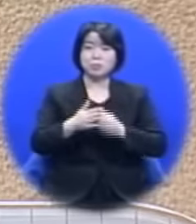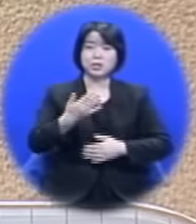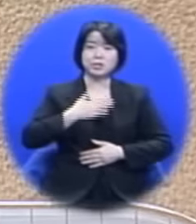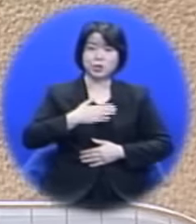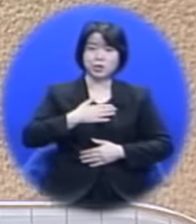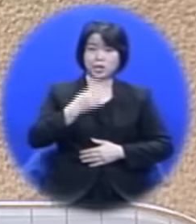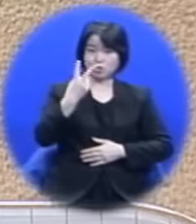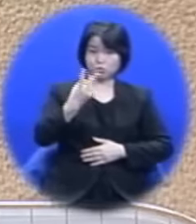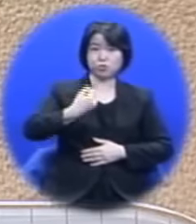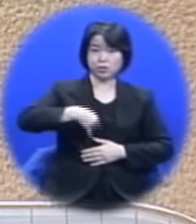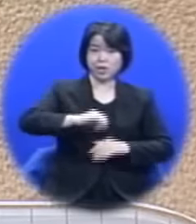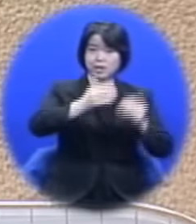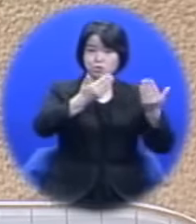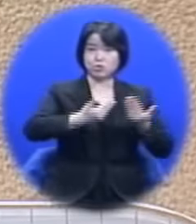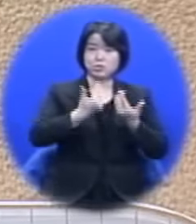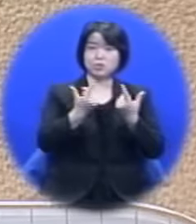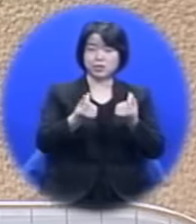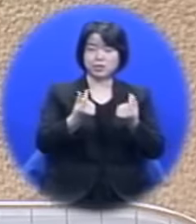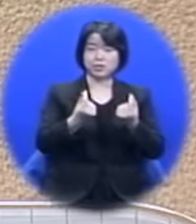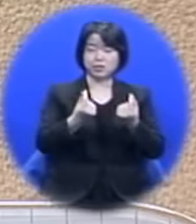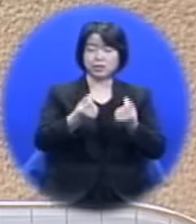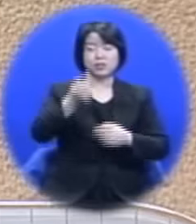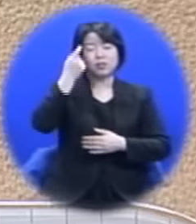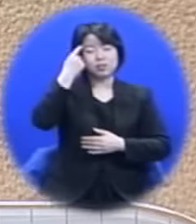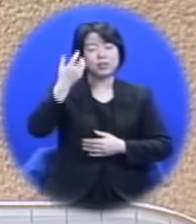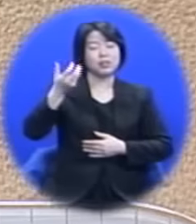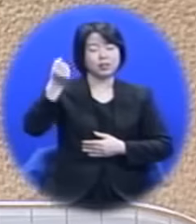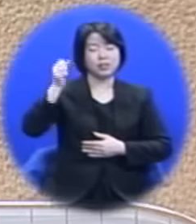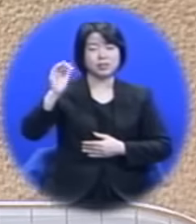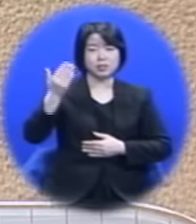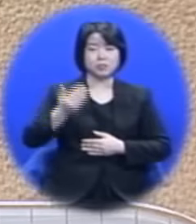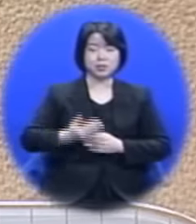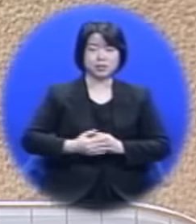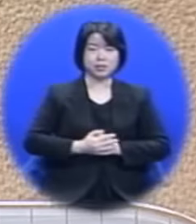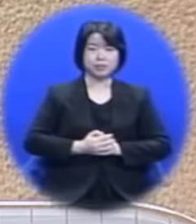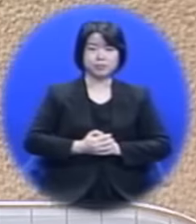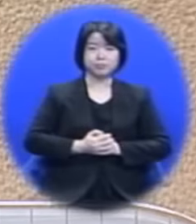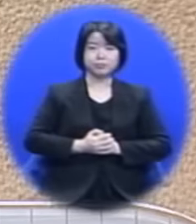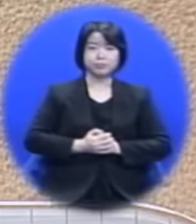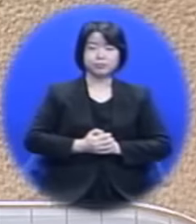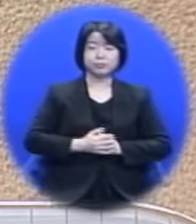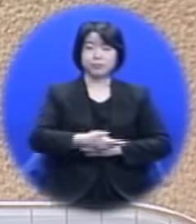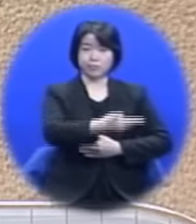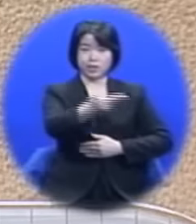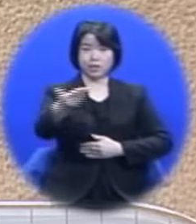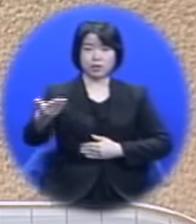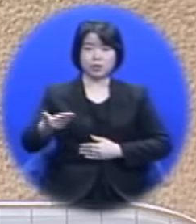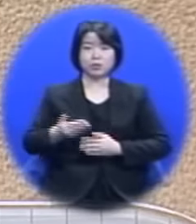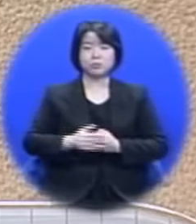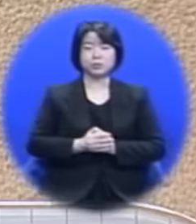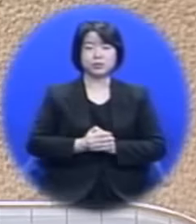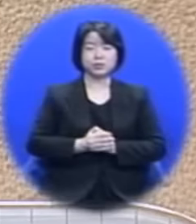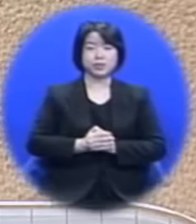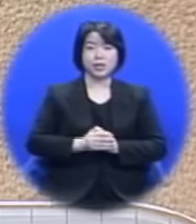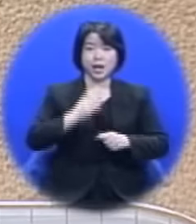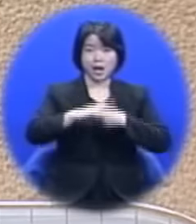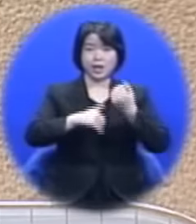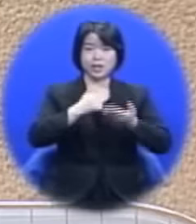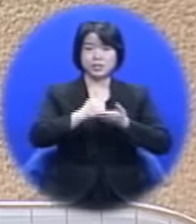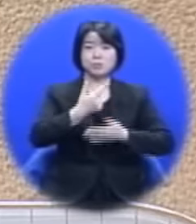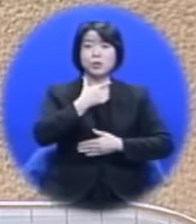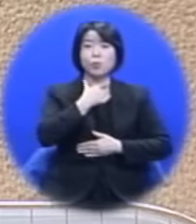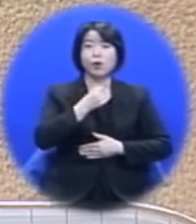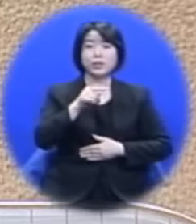딸을 주셨구나 그런 생각이 들었습니다 여러분 하나님이